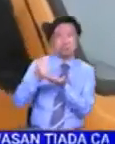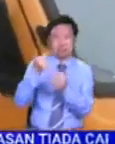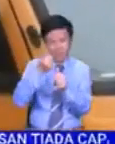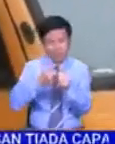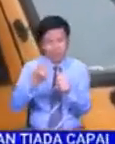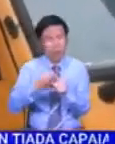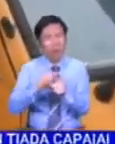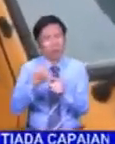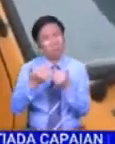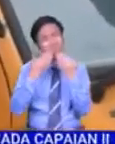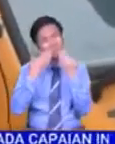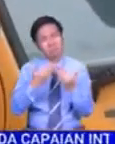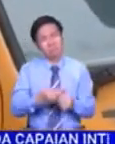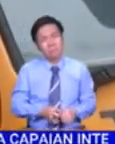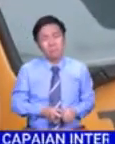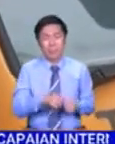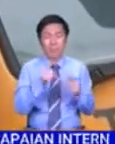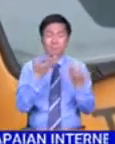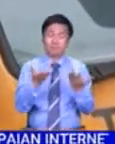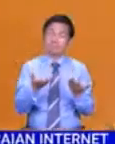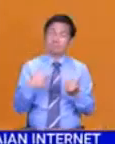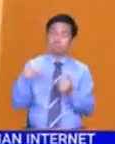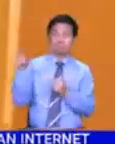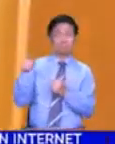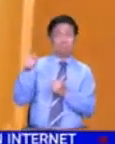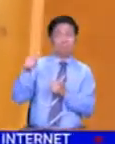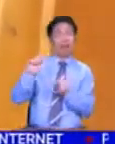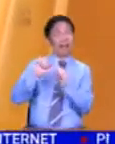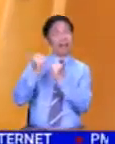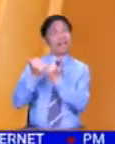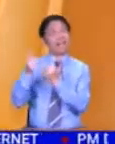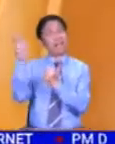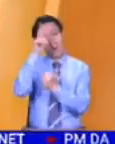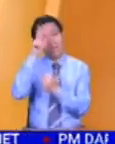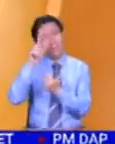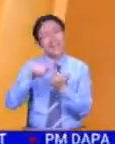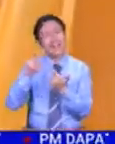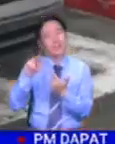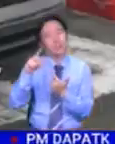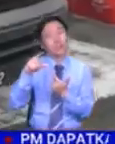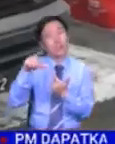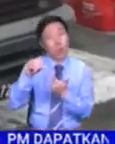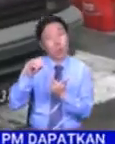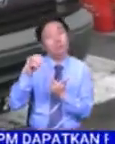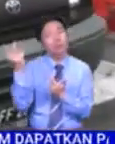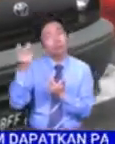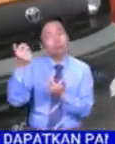Bantuan itu merupakan sumbangan agensi kerajaan dan badan bukan kerajaan.